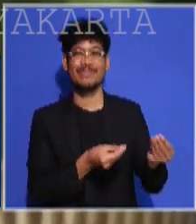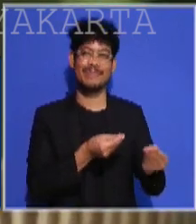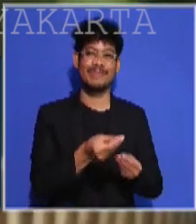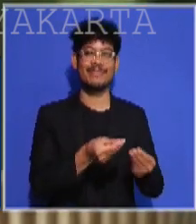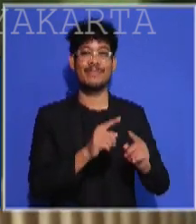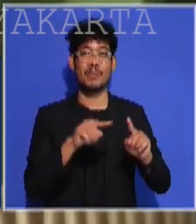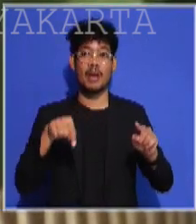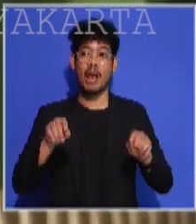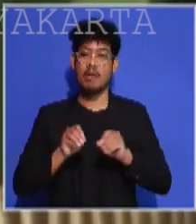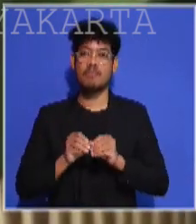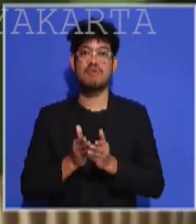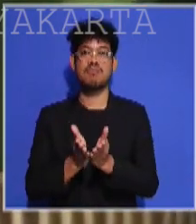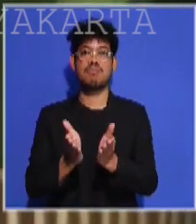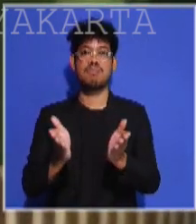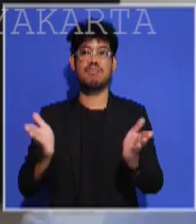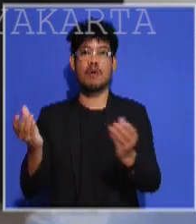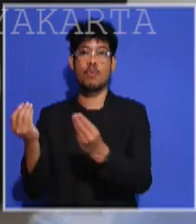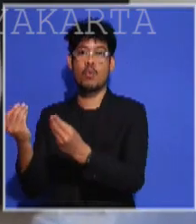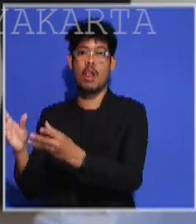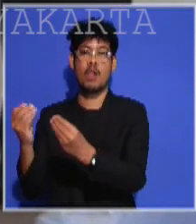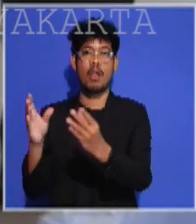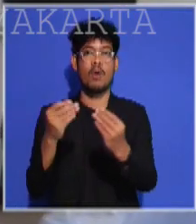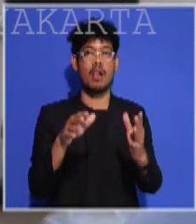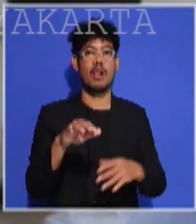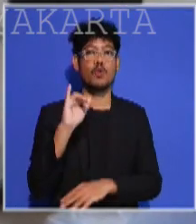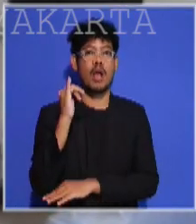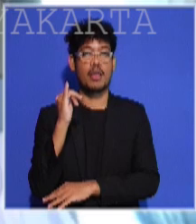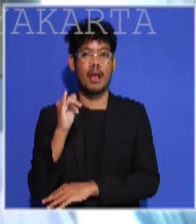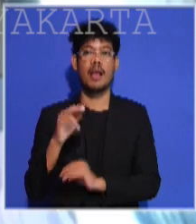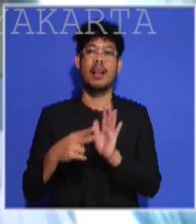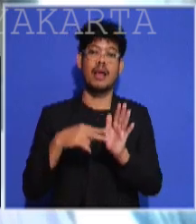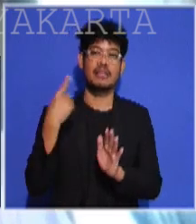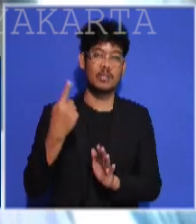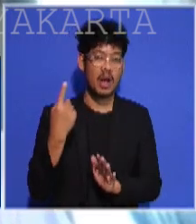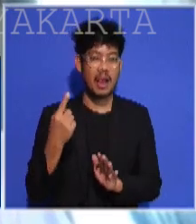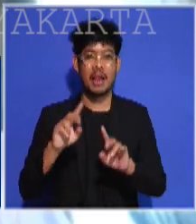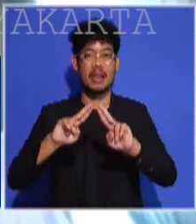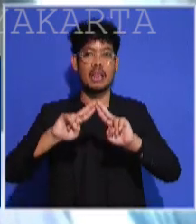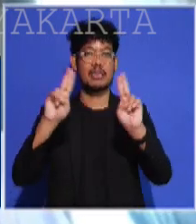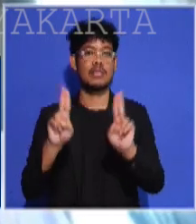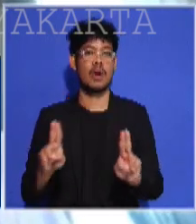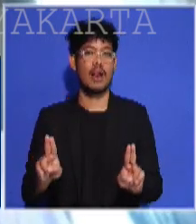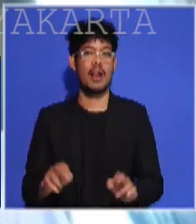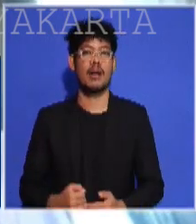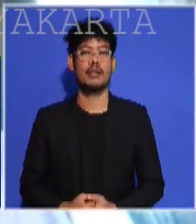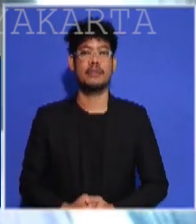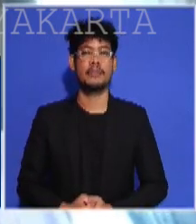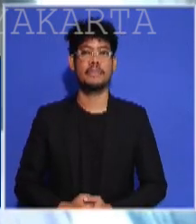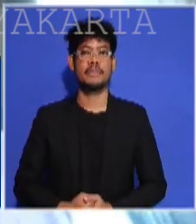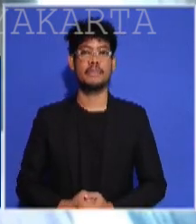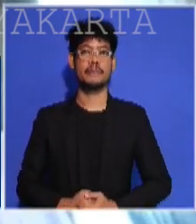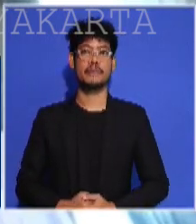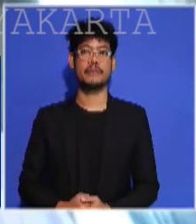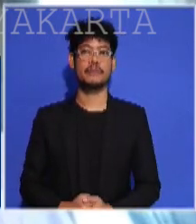pasar DIY luar DIY nasional bahkan internasional Hari Koperasi 12 Juni